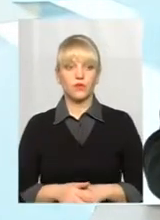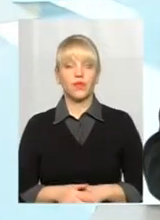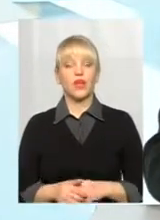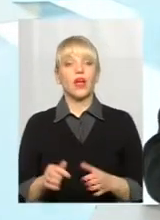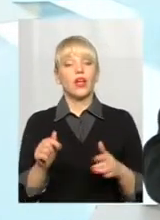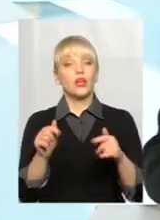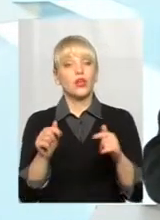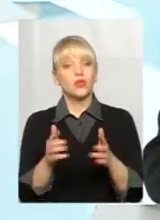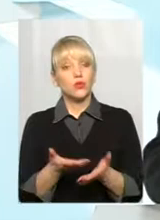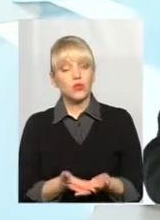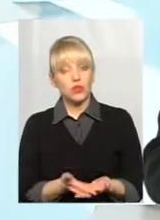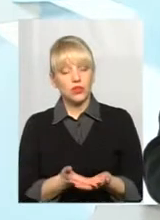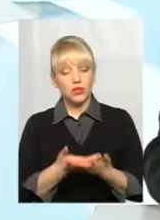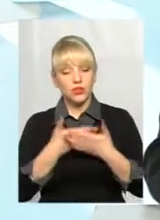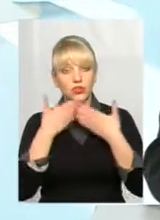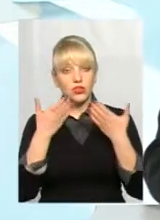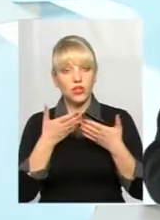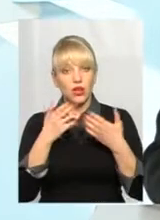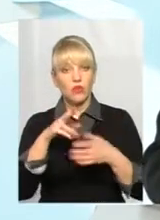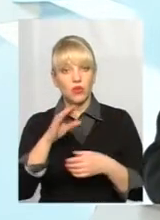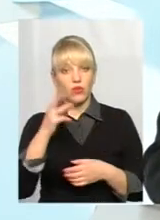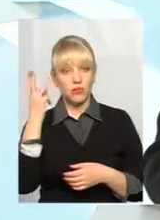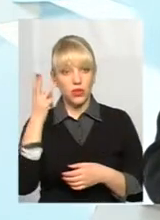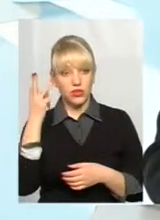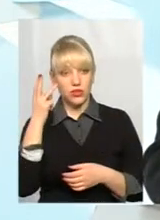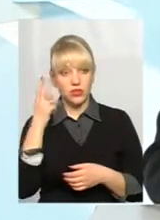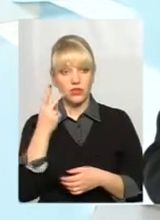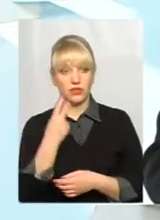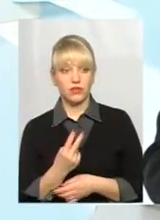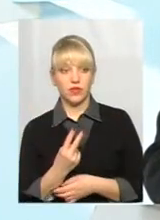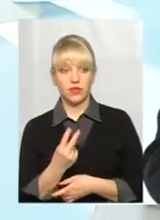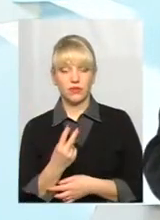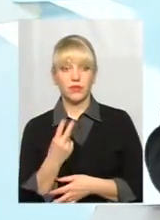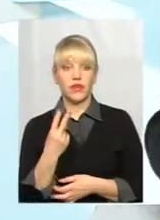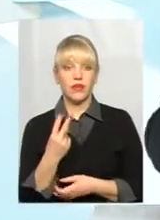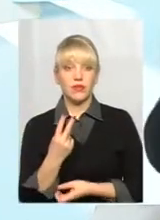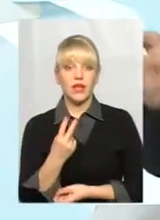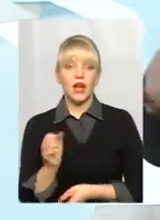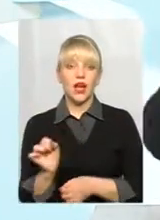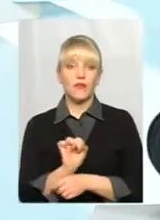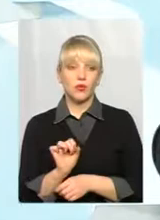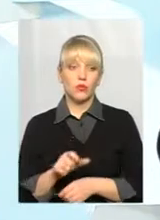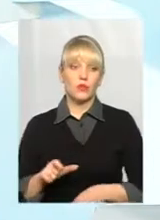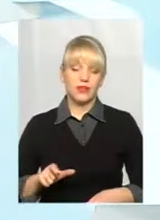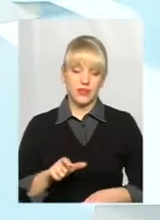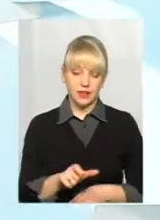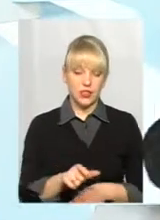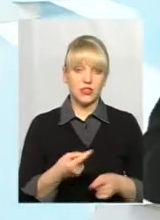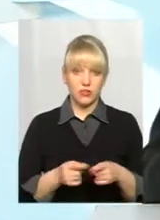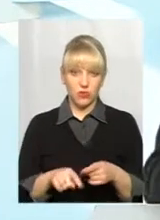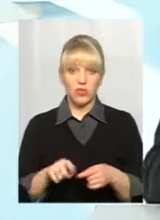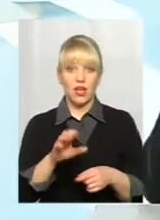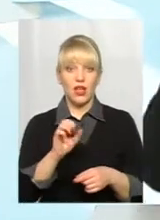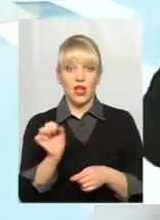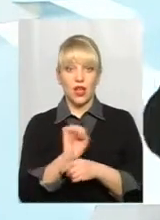тут читаю по Хмельниччині 2 автомобільні траси, ця, про яку ми говоримо,